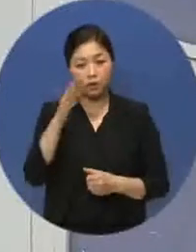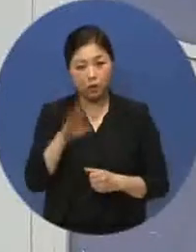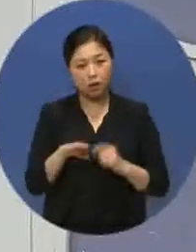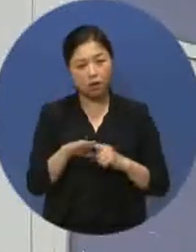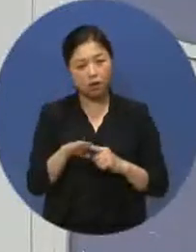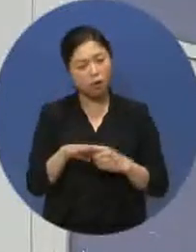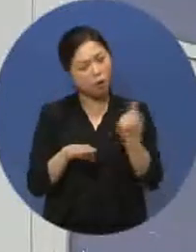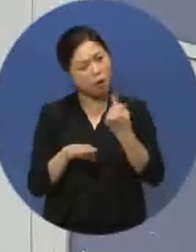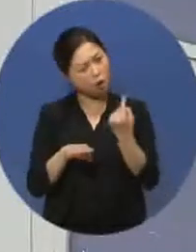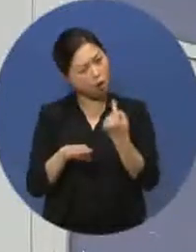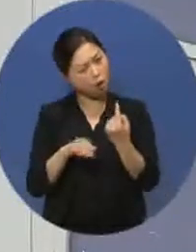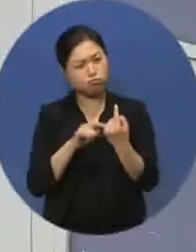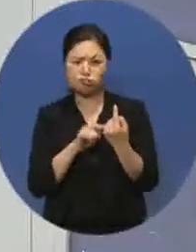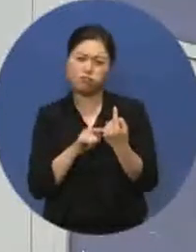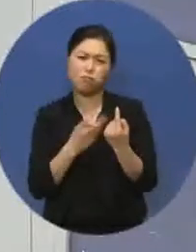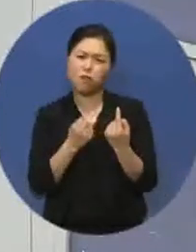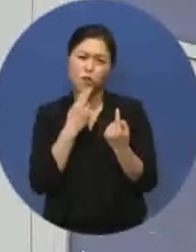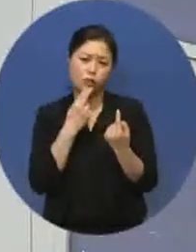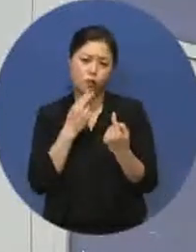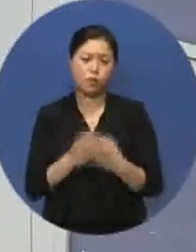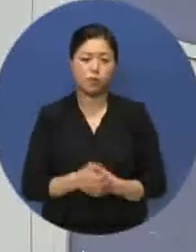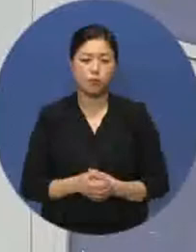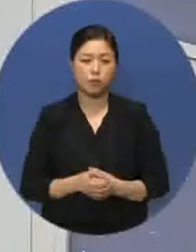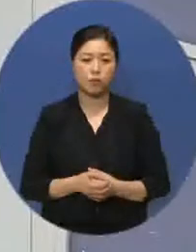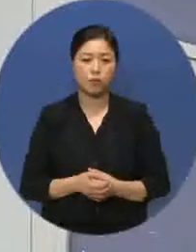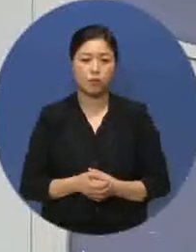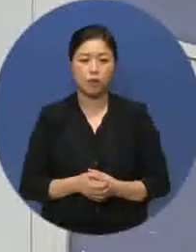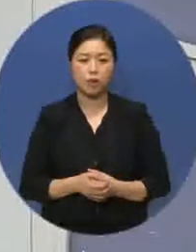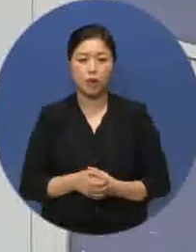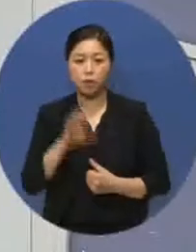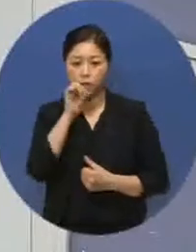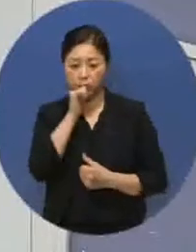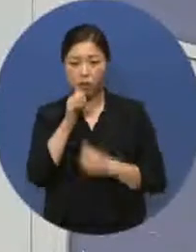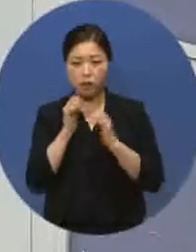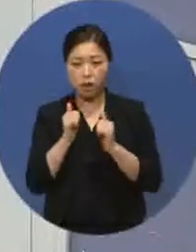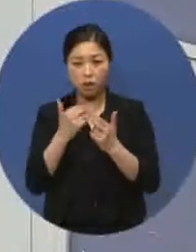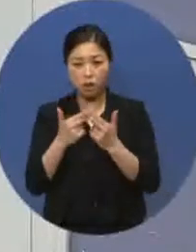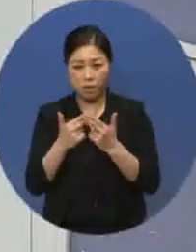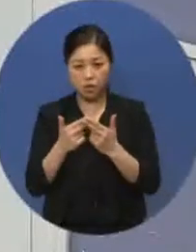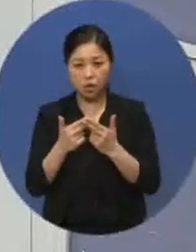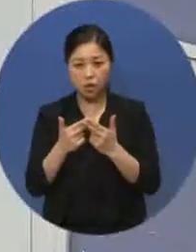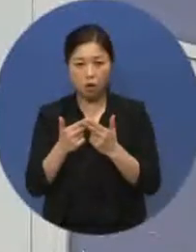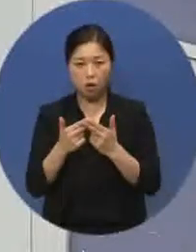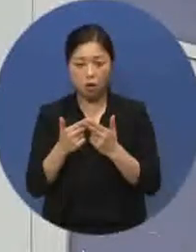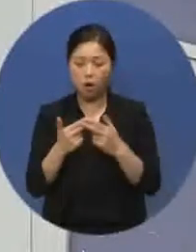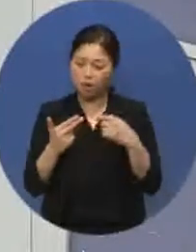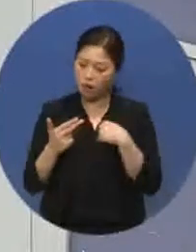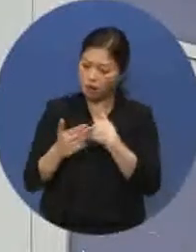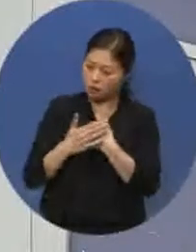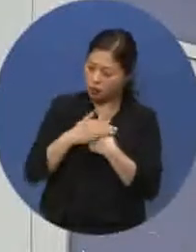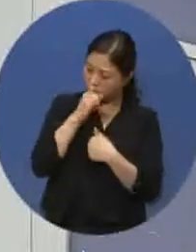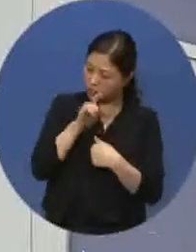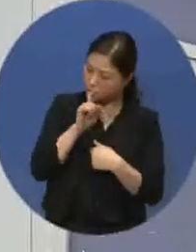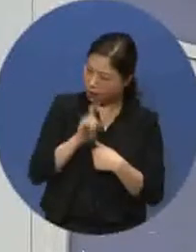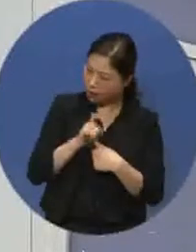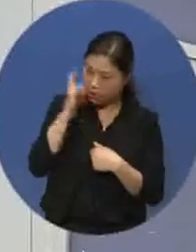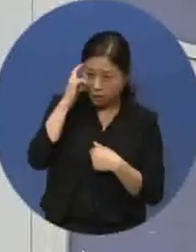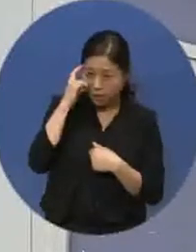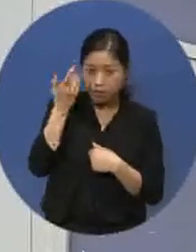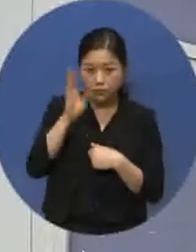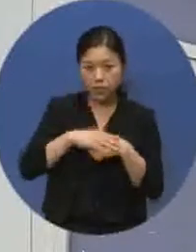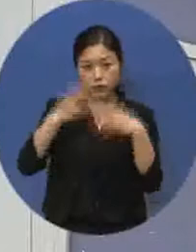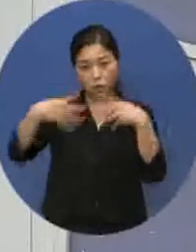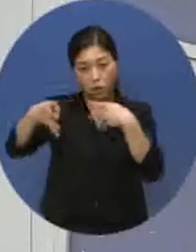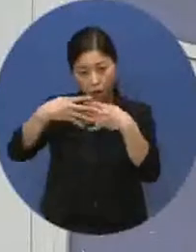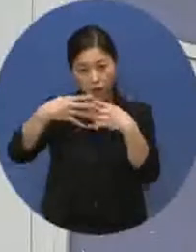근데 막상 잘 오시지를 않으세요. 그러니까 변호사협회에서 나를 이렇게 소송구조를 해줄까라고 생각하는데 요건이 해당하시는 분들은